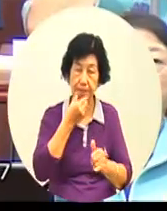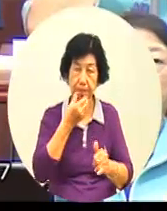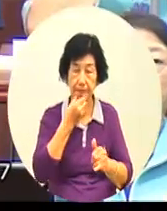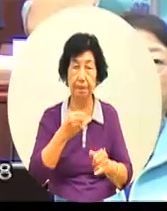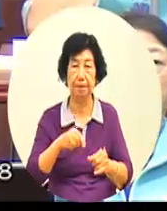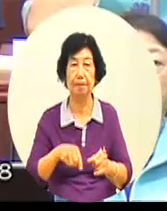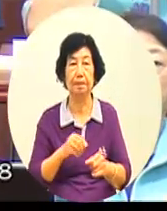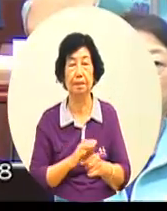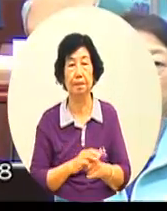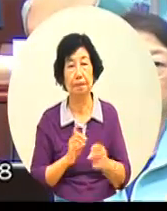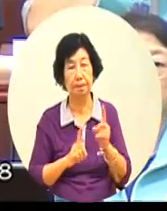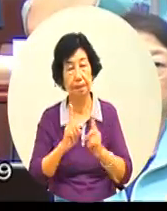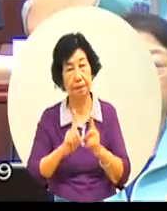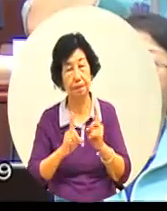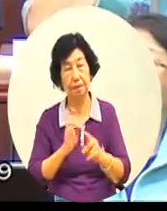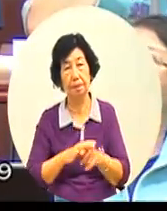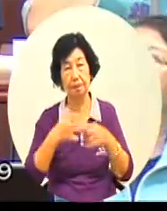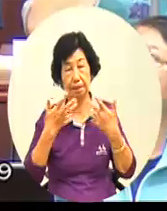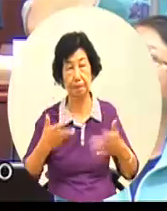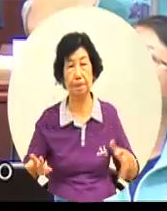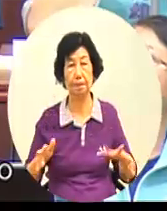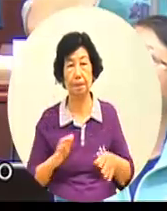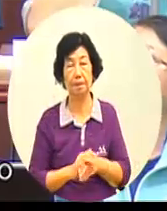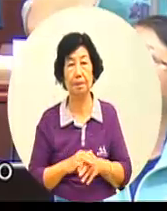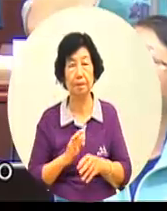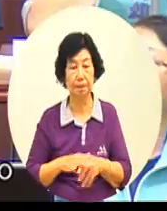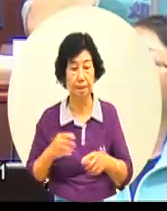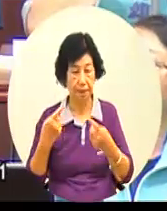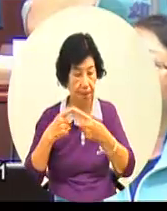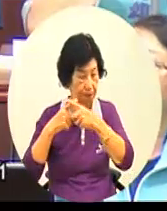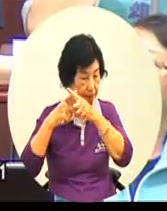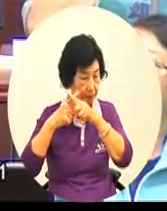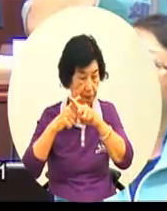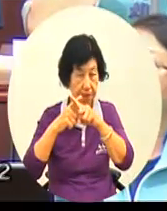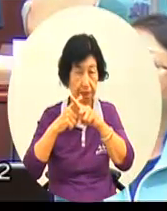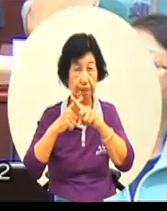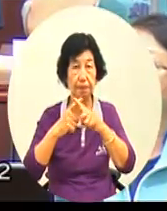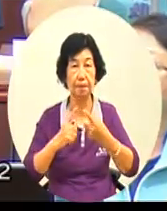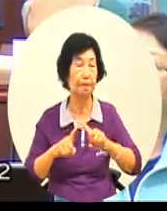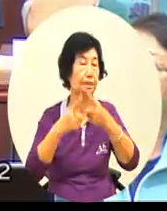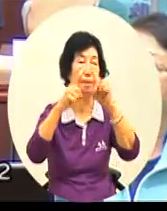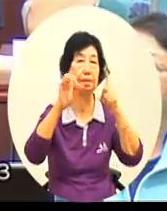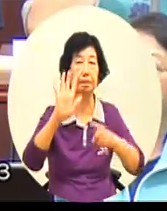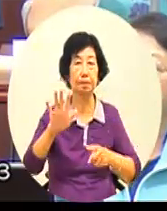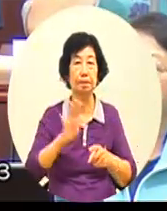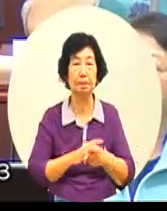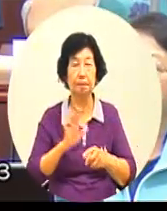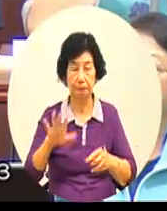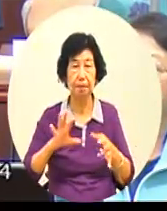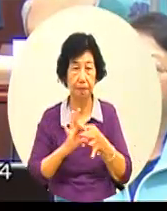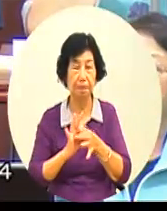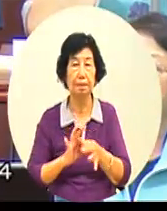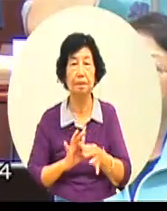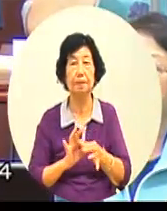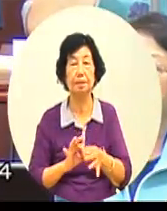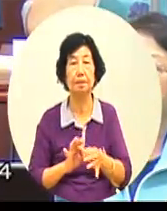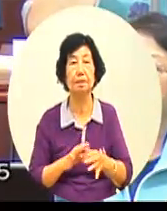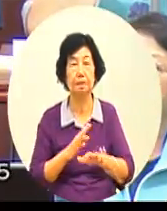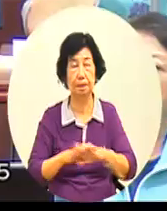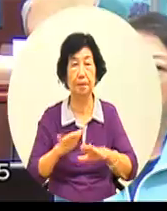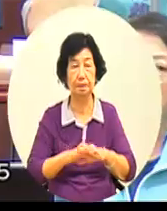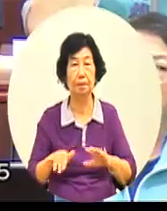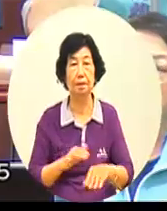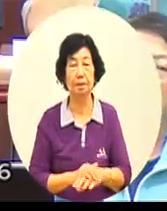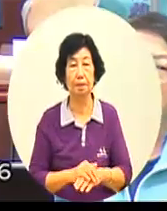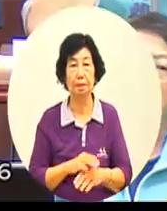会有比较多争论啊。但是的确我们还是会关心，因为单身者